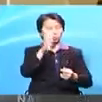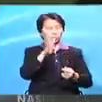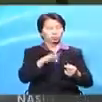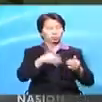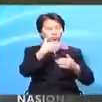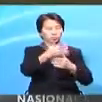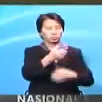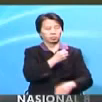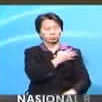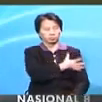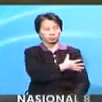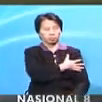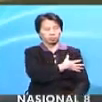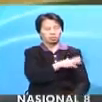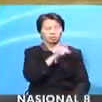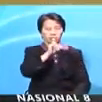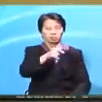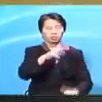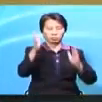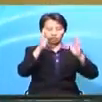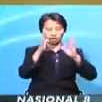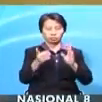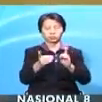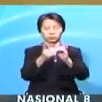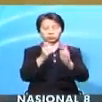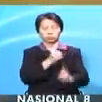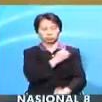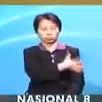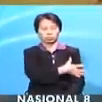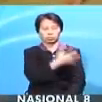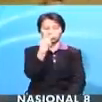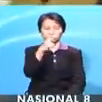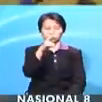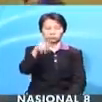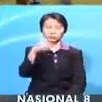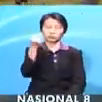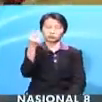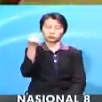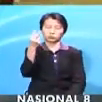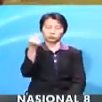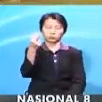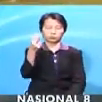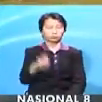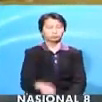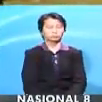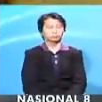Palestine perlawanan seterusnya Malaysia akan bertemu Palestina pada 12 November nanti